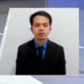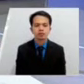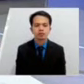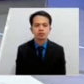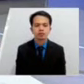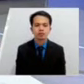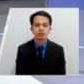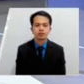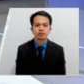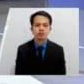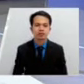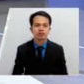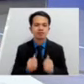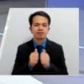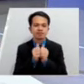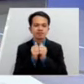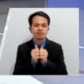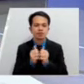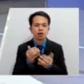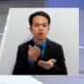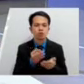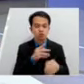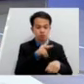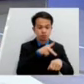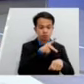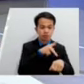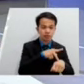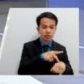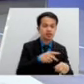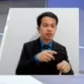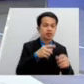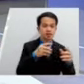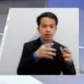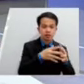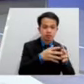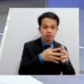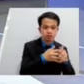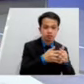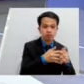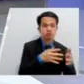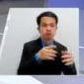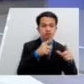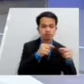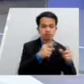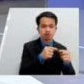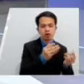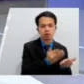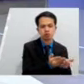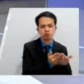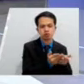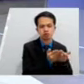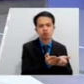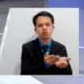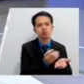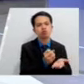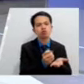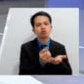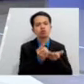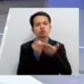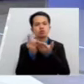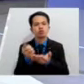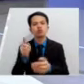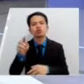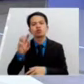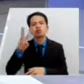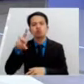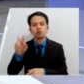Sama-samang naglayag ang mga barko ng Pilipinas, Amerika at Japan sa Multilateral Maritime Cooperative Activity sa West Philippine Sea. Naglayag